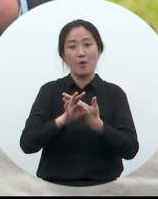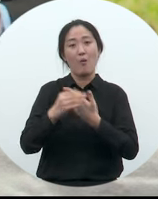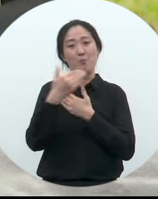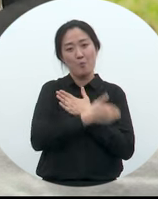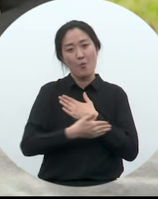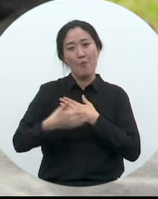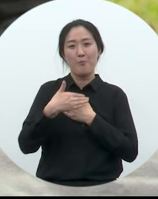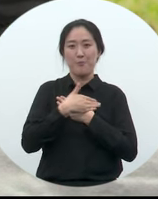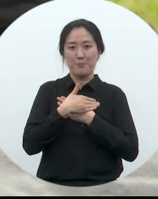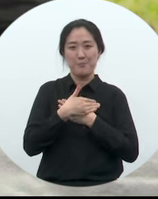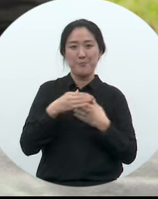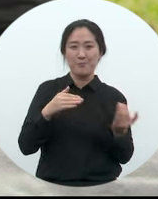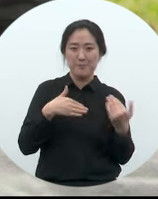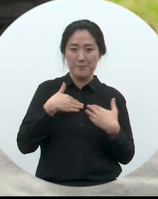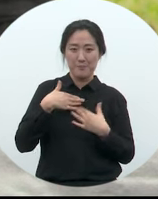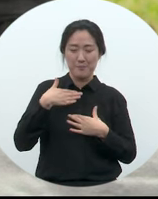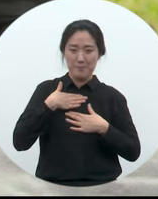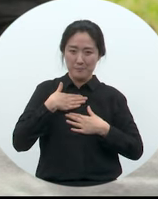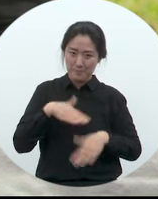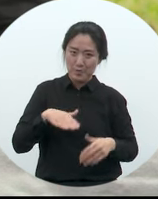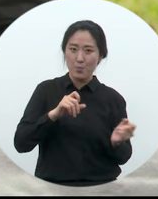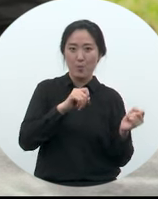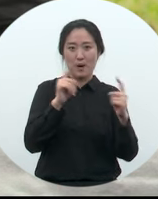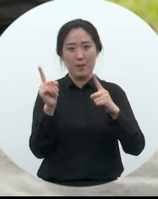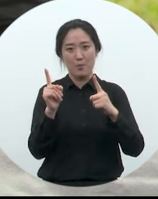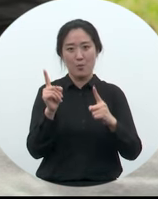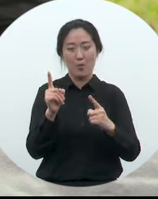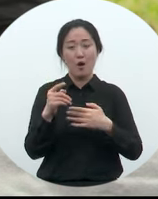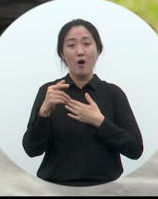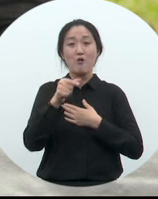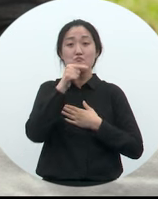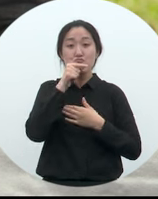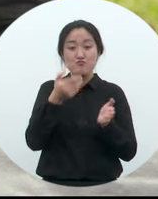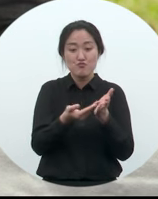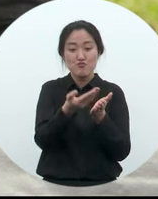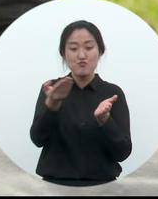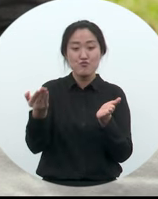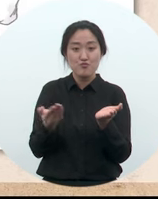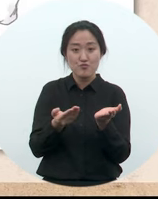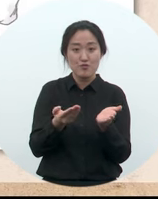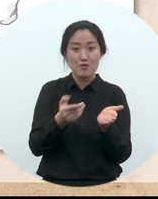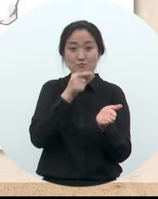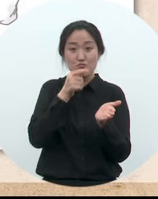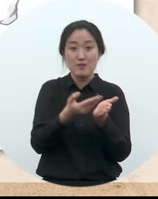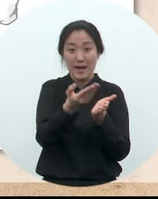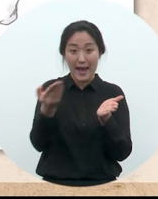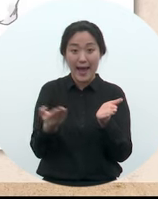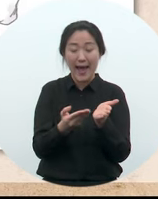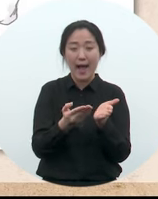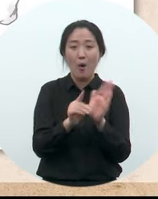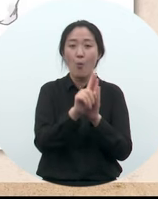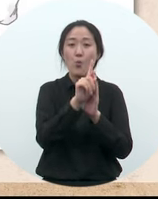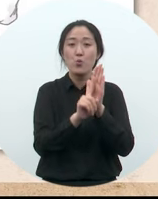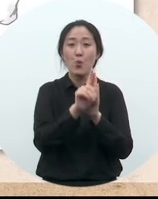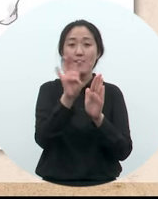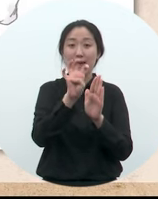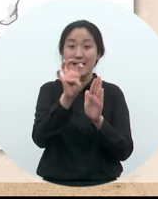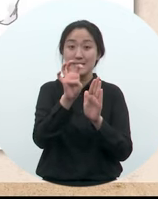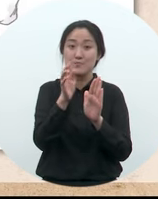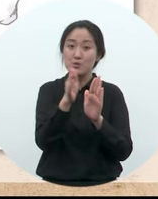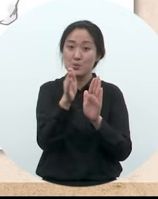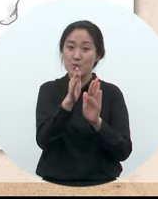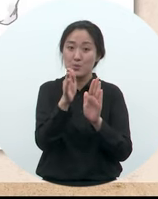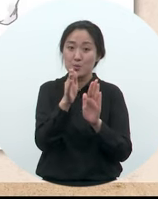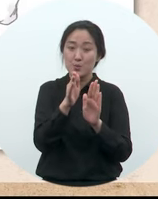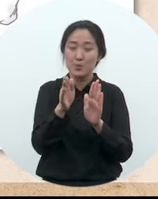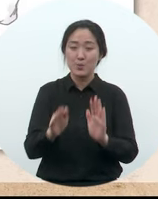되돌아오면서 피로가 당연히 풀어지는데요. 40도에서 42도 정도의 물을 대야에다 넣고 복숭아뼈